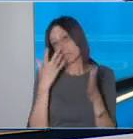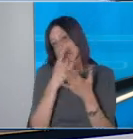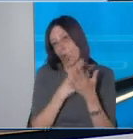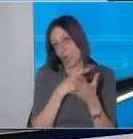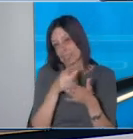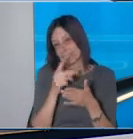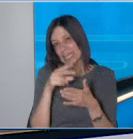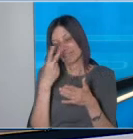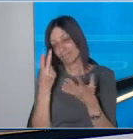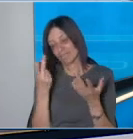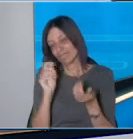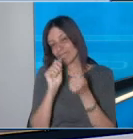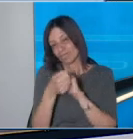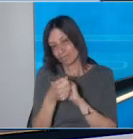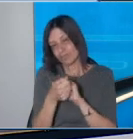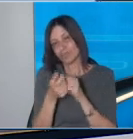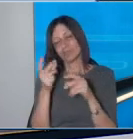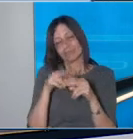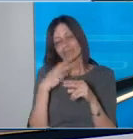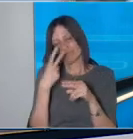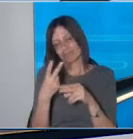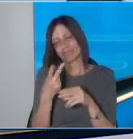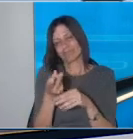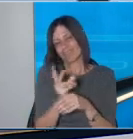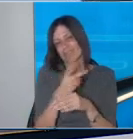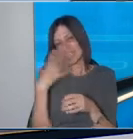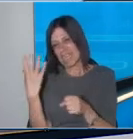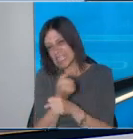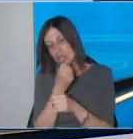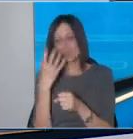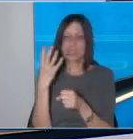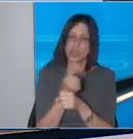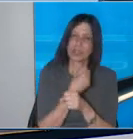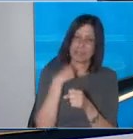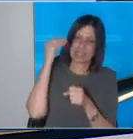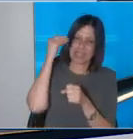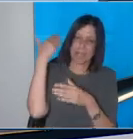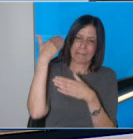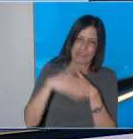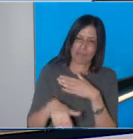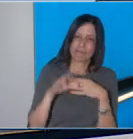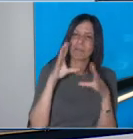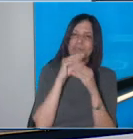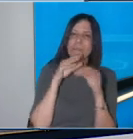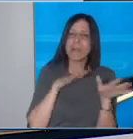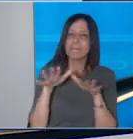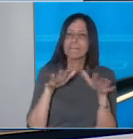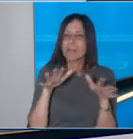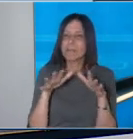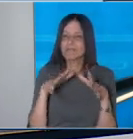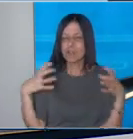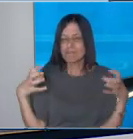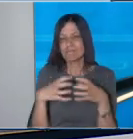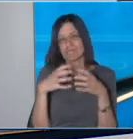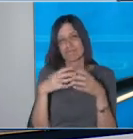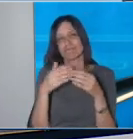הזה עוד פעם יהיה איזה סיבוב. אגב, אז יתגלה הבלוף. אם יצליחו, יצליחו. ואם לא, אני יודע שזה בלוף. אני גם אזכיר לך ולצופים שלנו, בסופו של דבר מדובר בממשלה פריטטית, אולי אנחנו